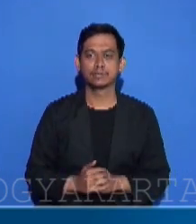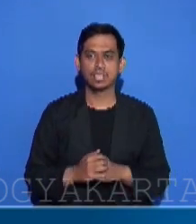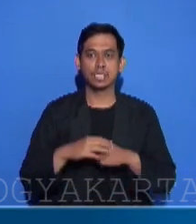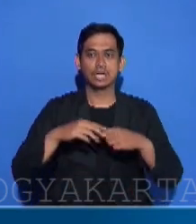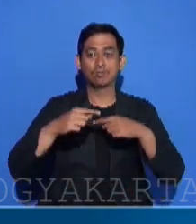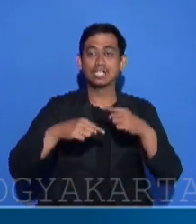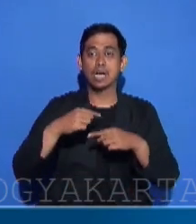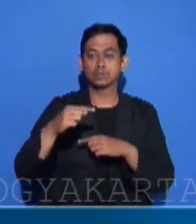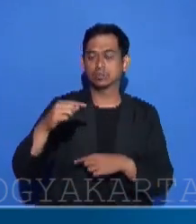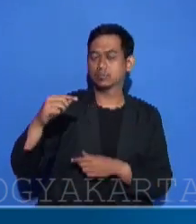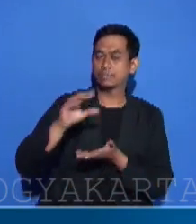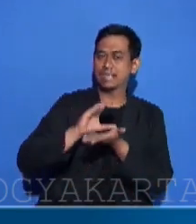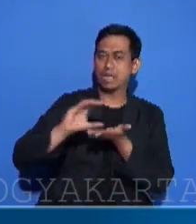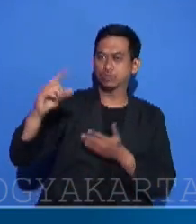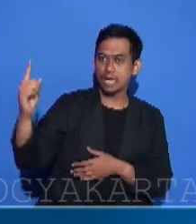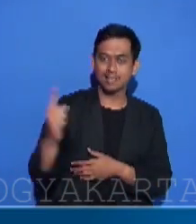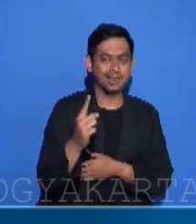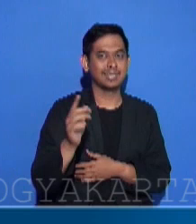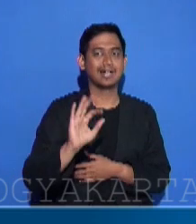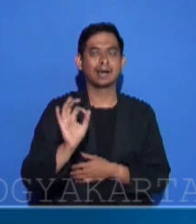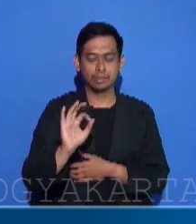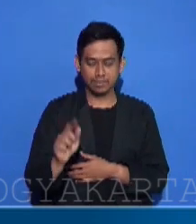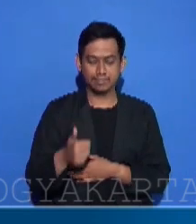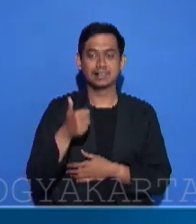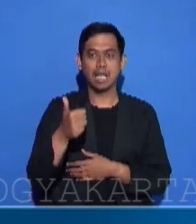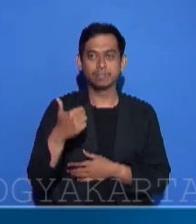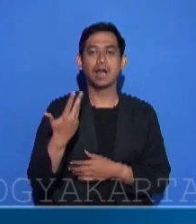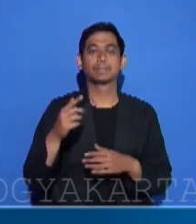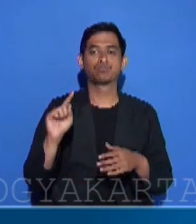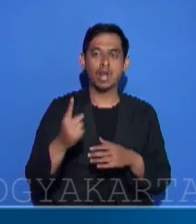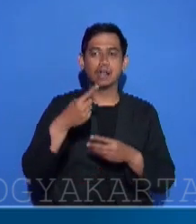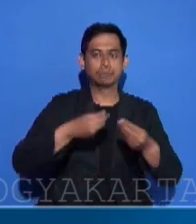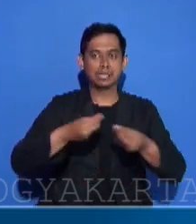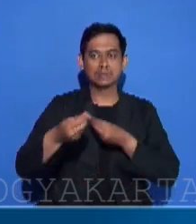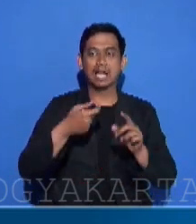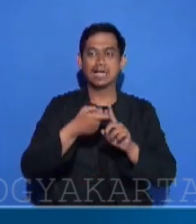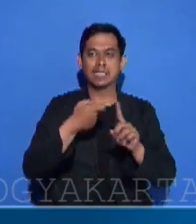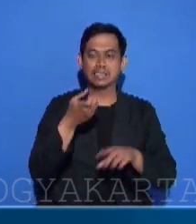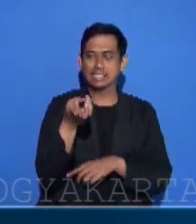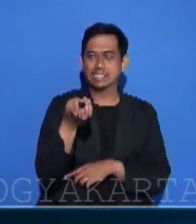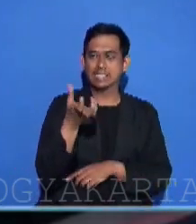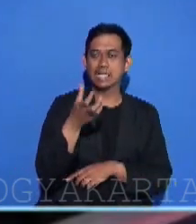datang ke kounter dan mereka juga bisa memulai bertransaksi dengan nilai yang kecil yakni Rp20.000